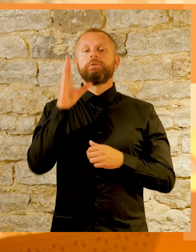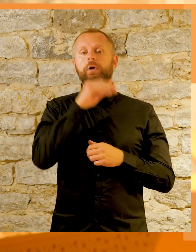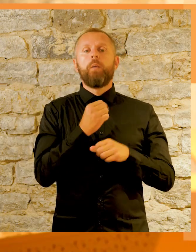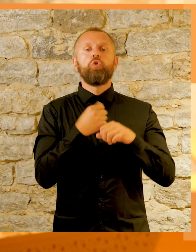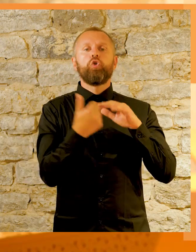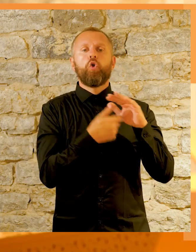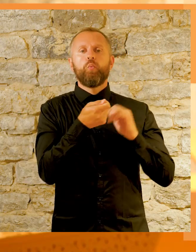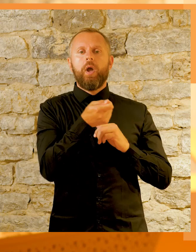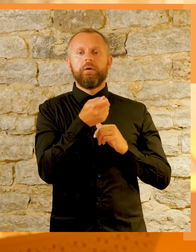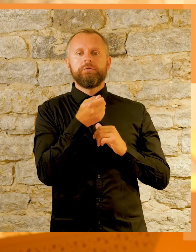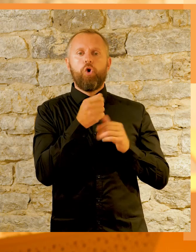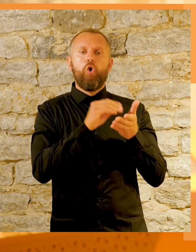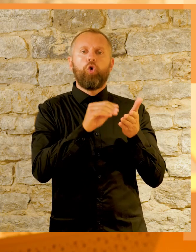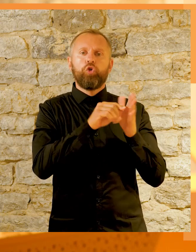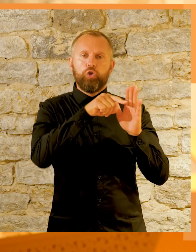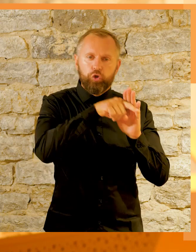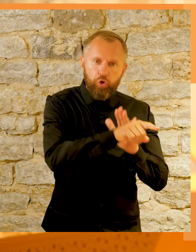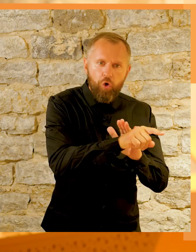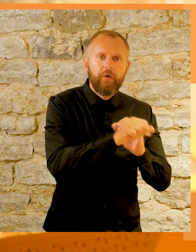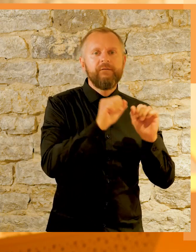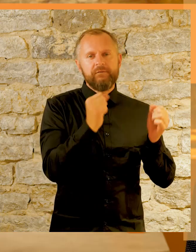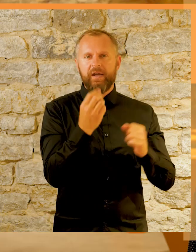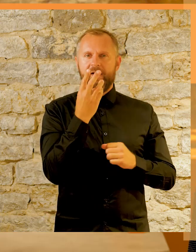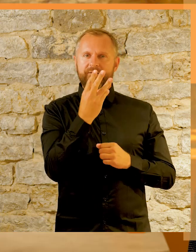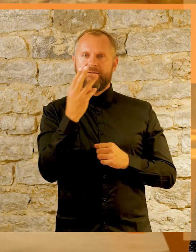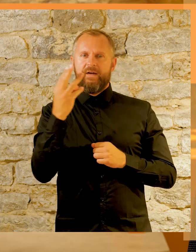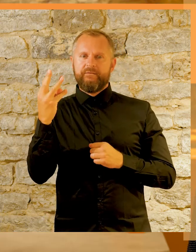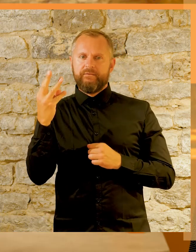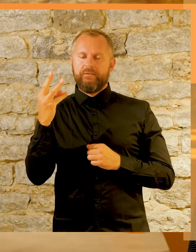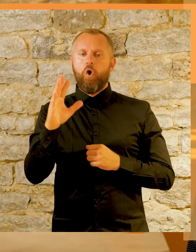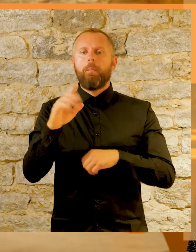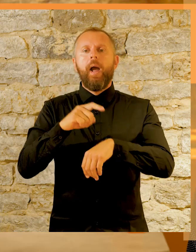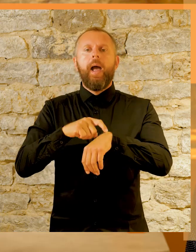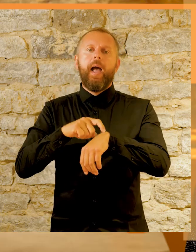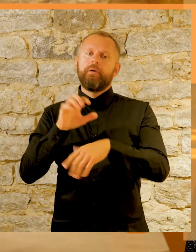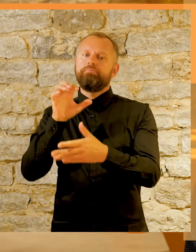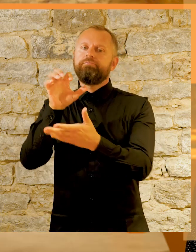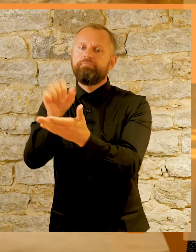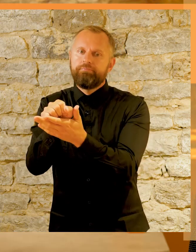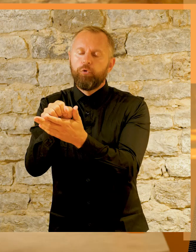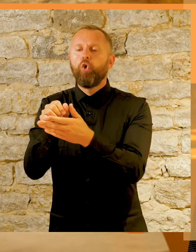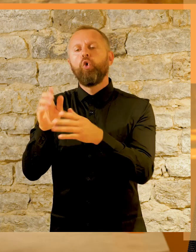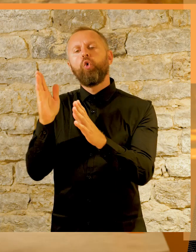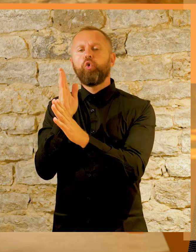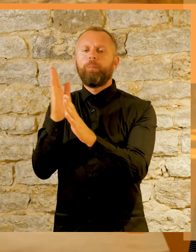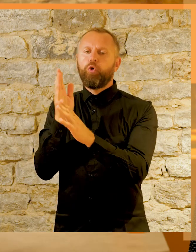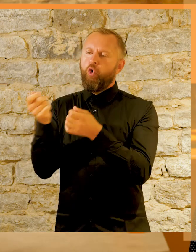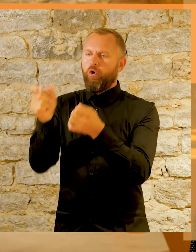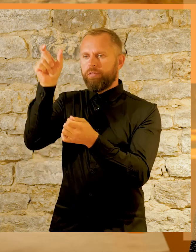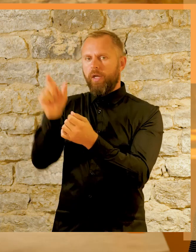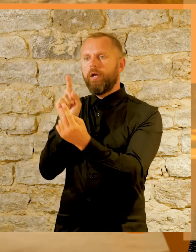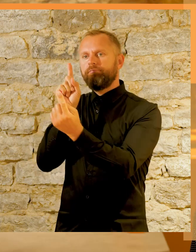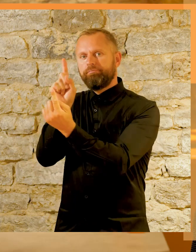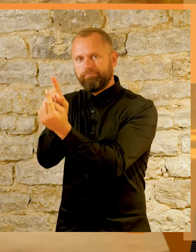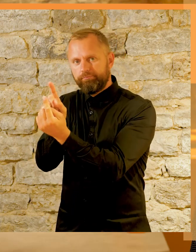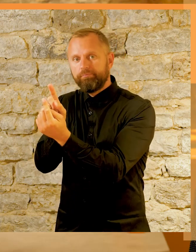ja panna endale aeg juhtumikorraldaja juurde. Koos juhtumikorraldajaga saad täita